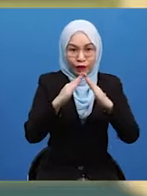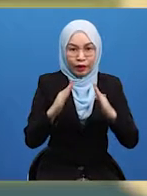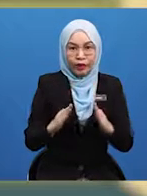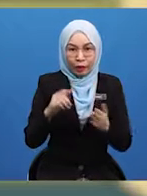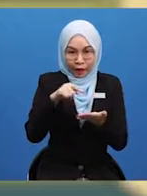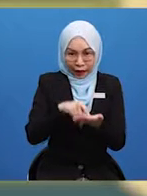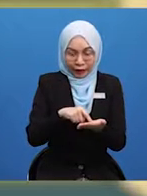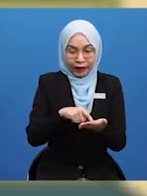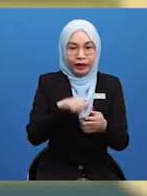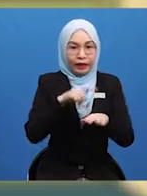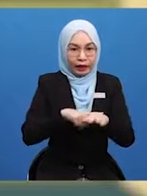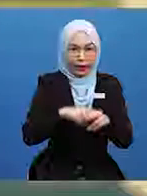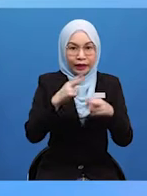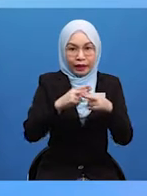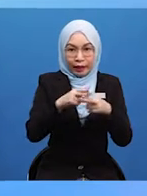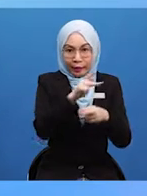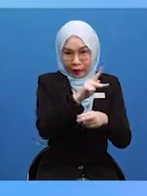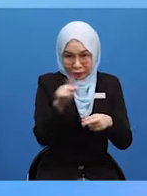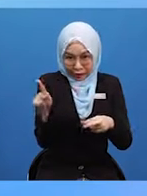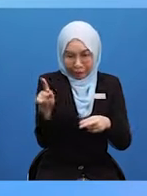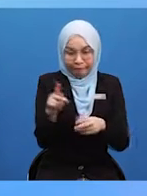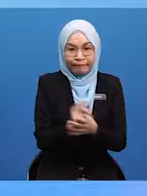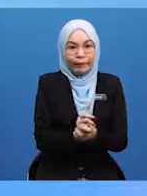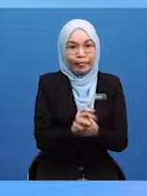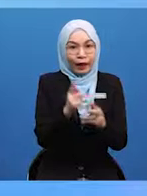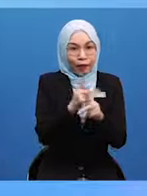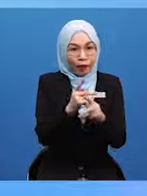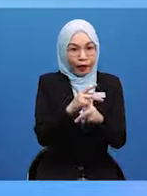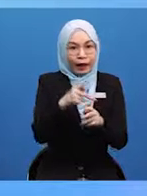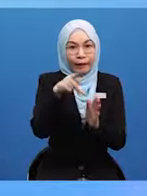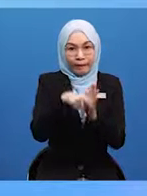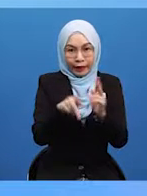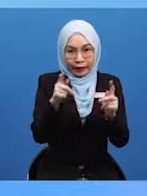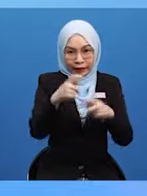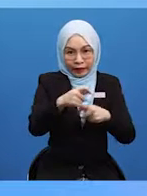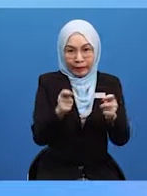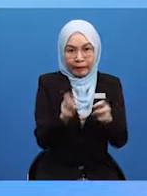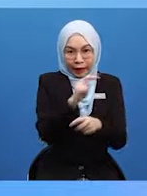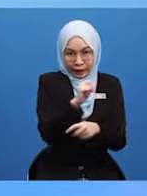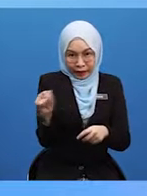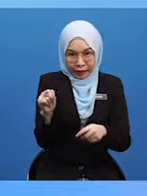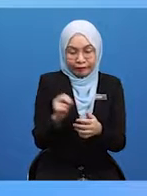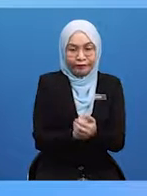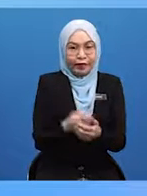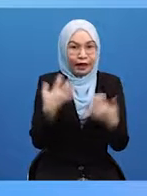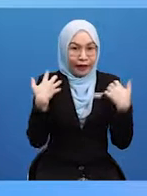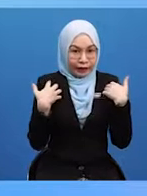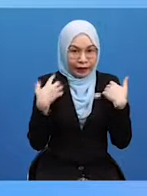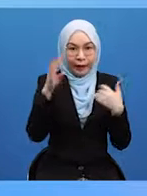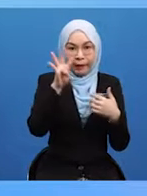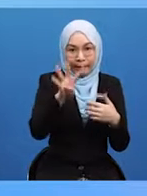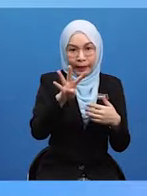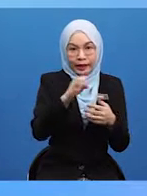dinamakan pola pertempatan. Terdapat empat jenis pola pertempatan,